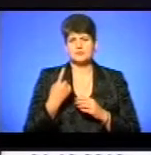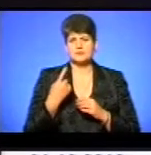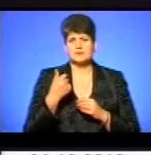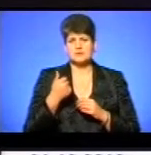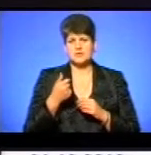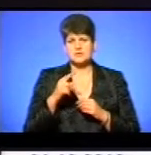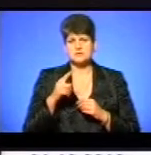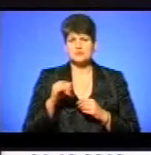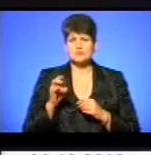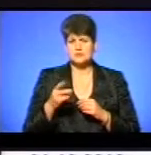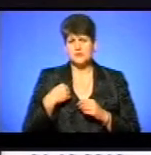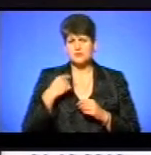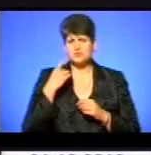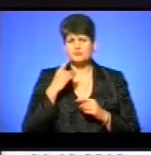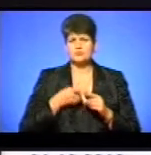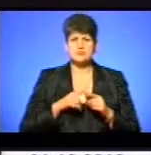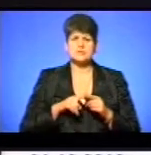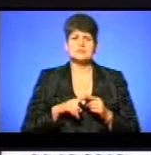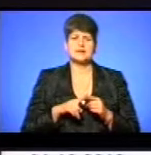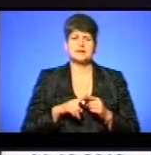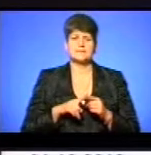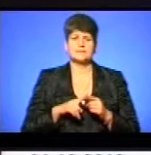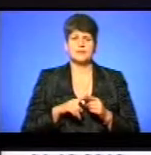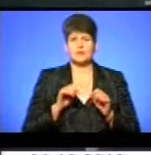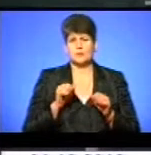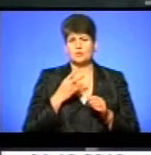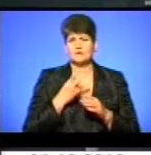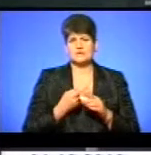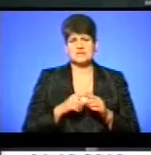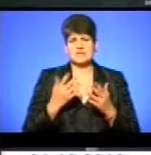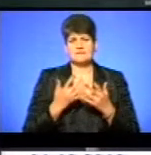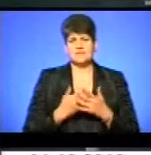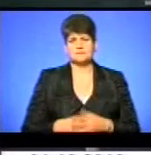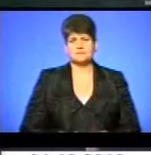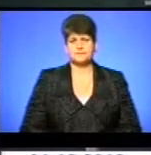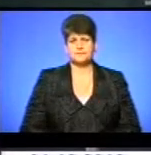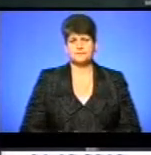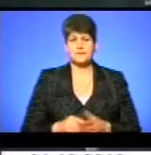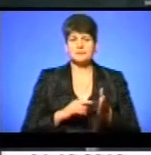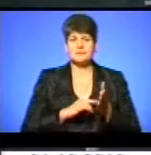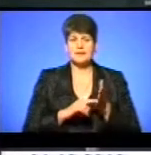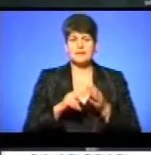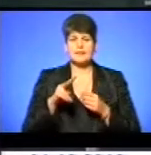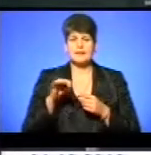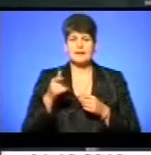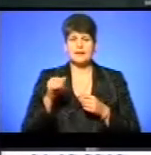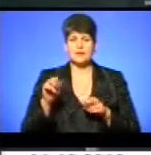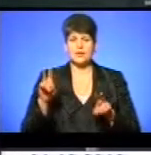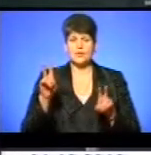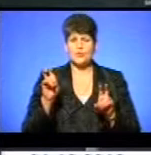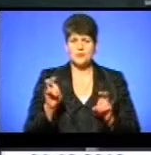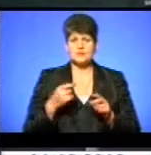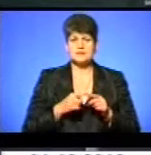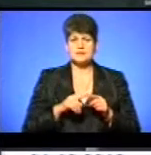ЗУНР, то я думаю, власне, оце якраз і подивитися цей фільм. Зазначу, «Легіон. Хроніка української